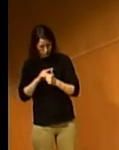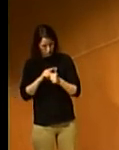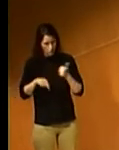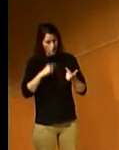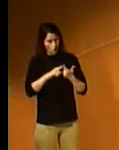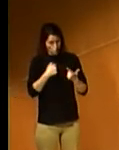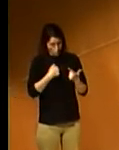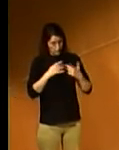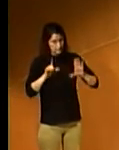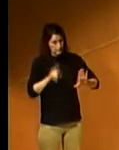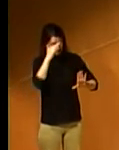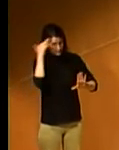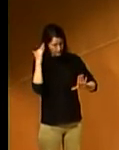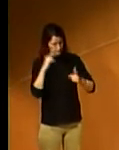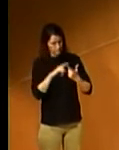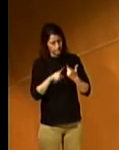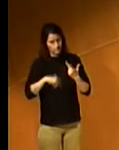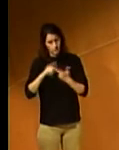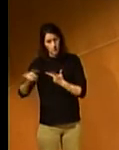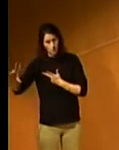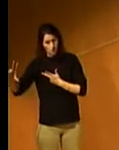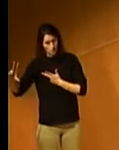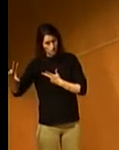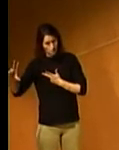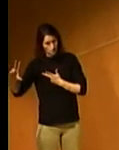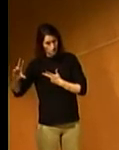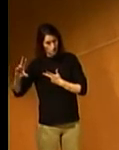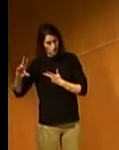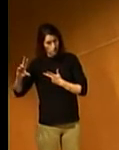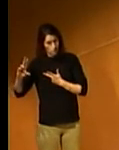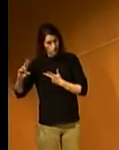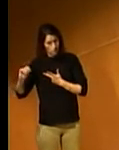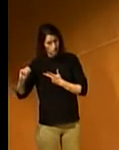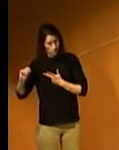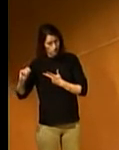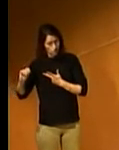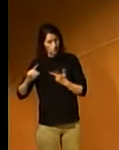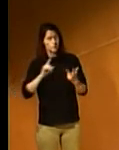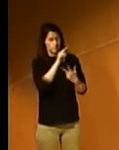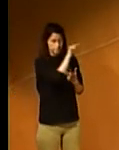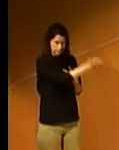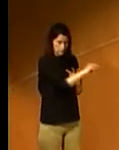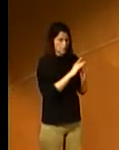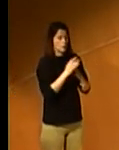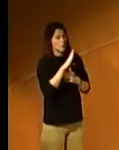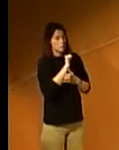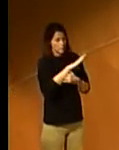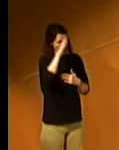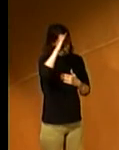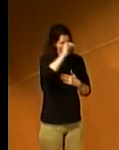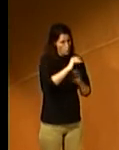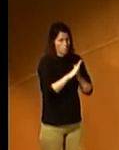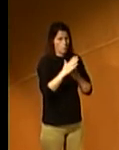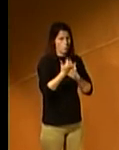j'en avais 7. Et il y avait 30 élèves du lycée, du bac pro service proximité et vie